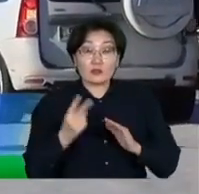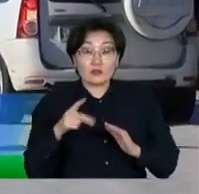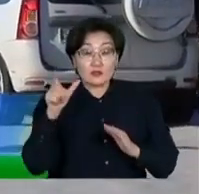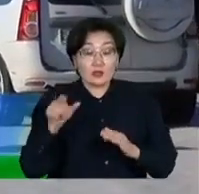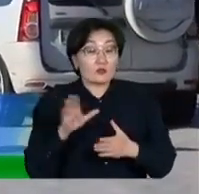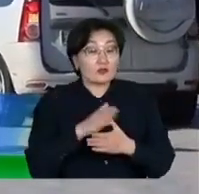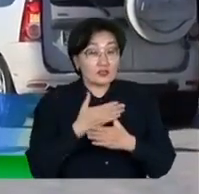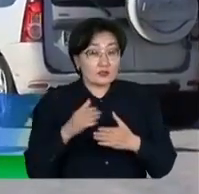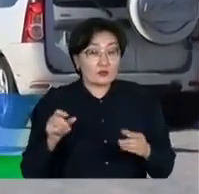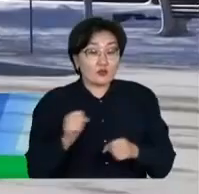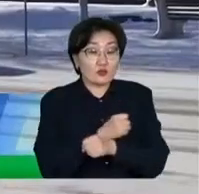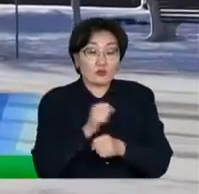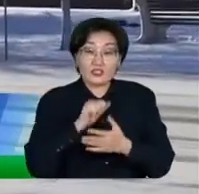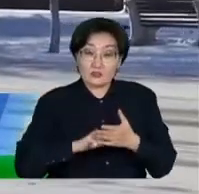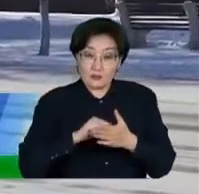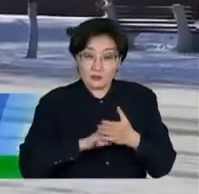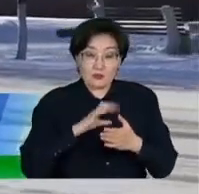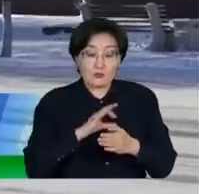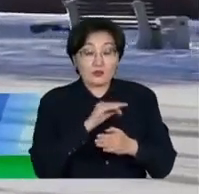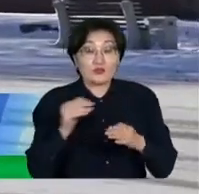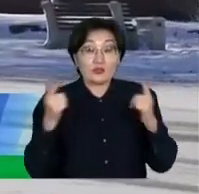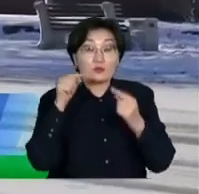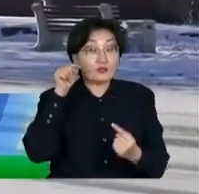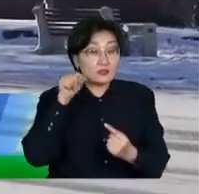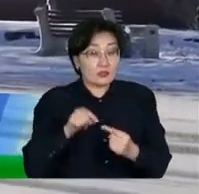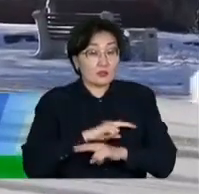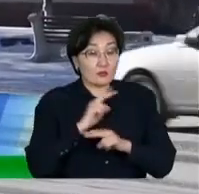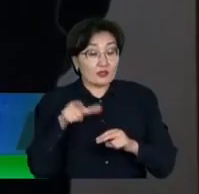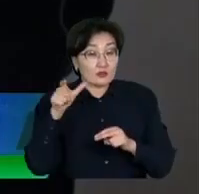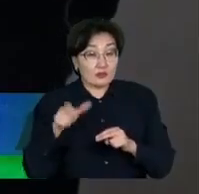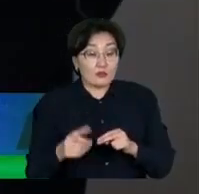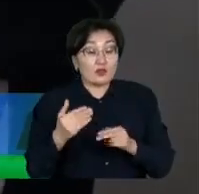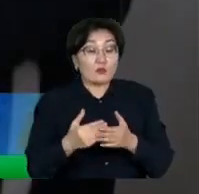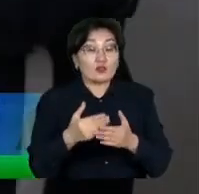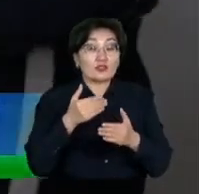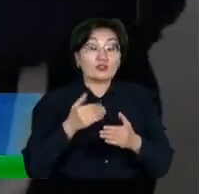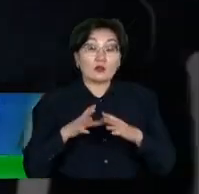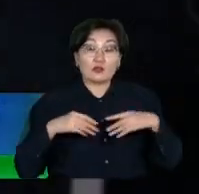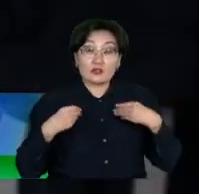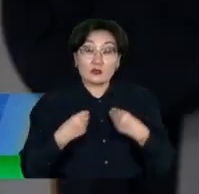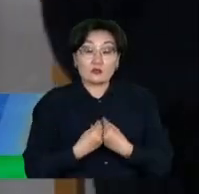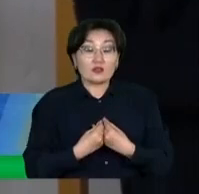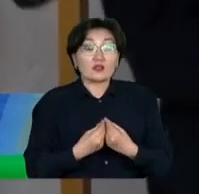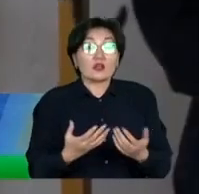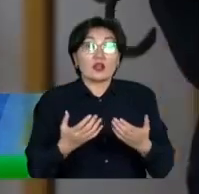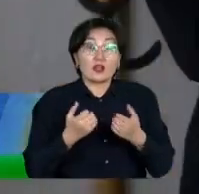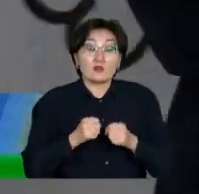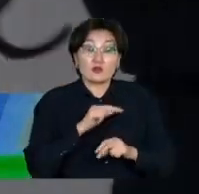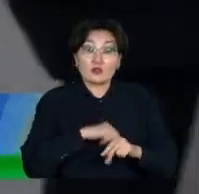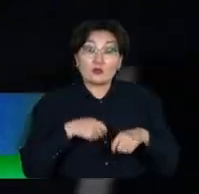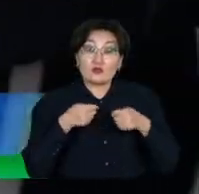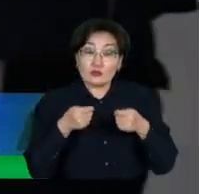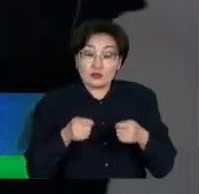азаматтың арасындағы төбелес себеп болған. Ресми дерекке сүйенсек, қайтыс болған азамат оған дейін отбасын алып жұмыс берушіден қашып